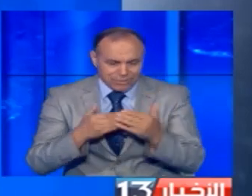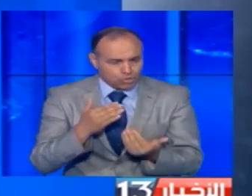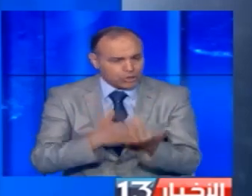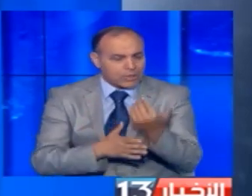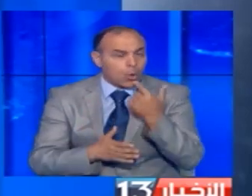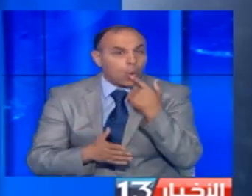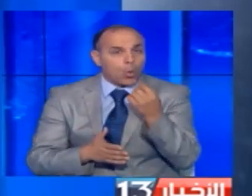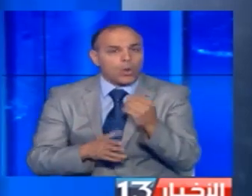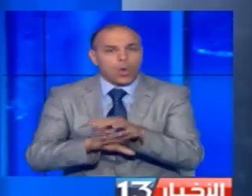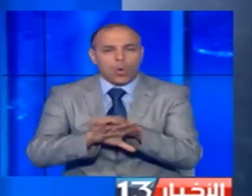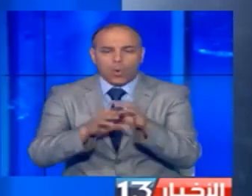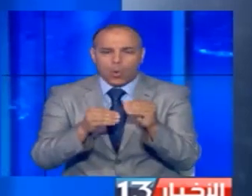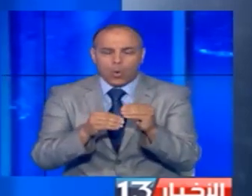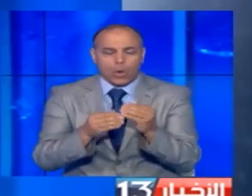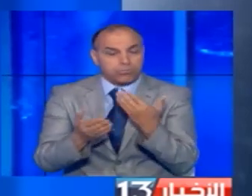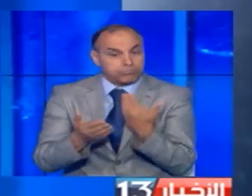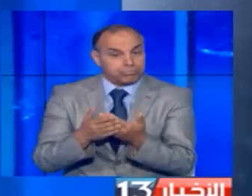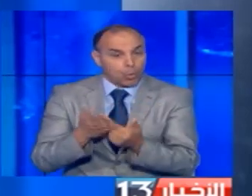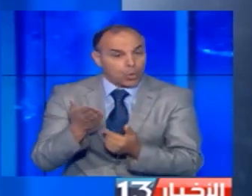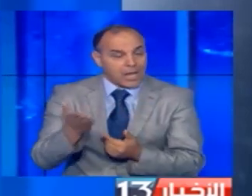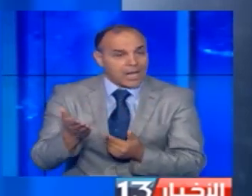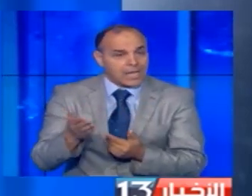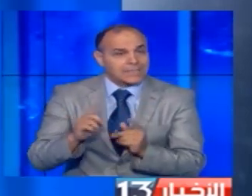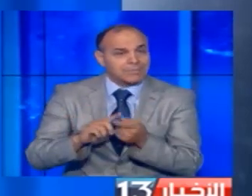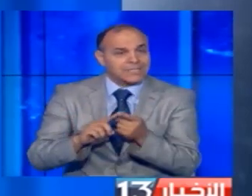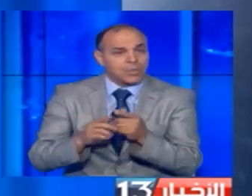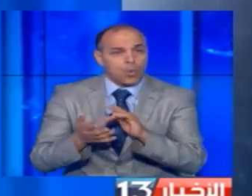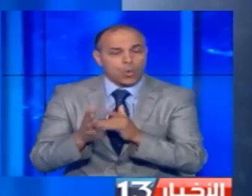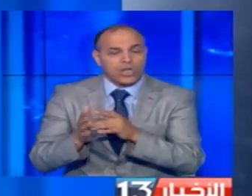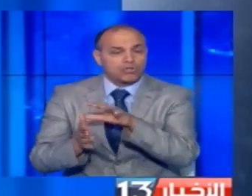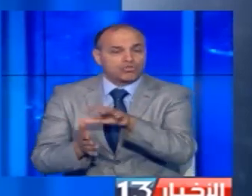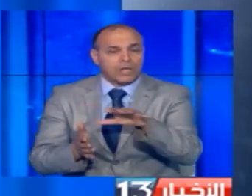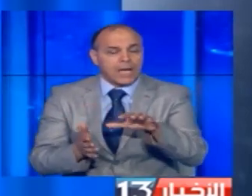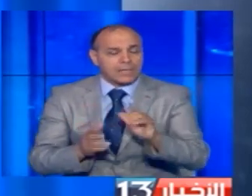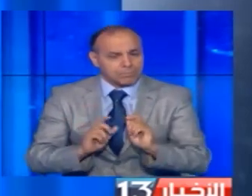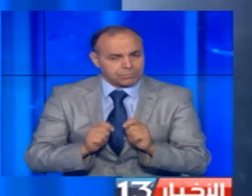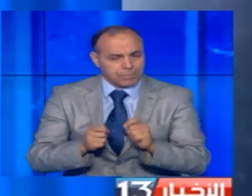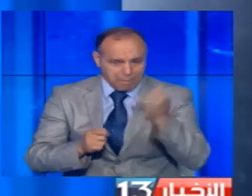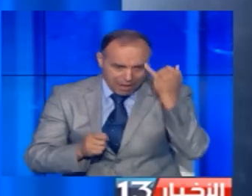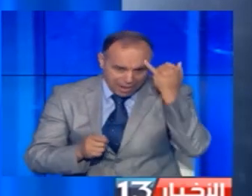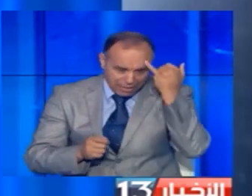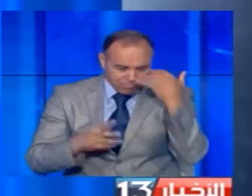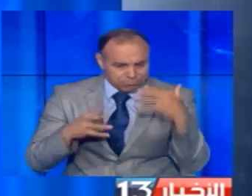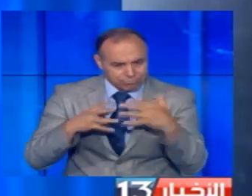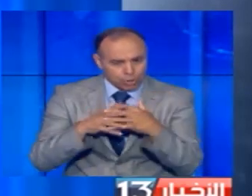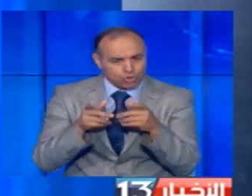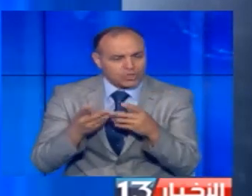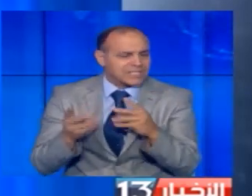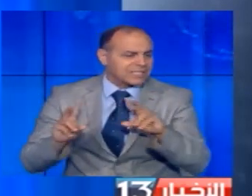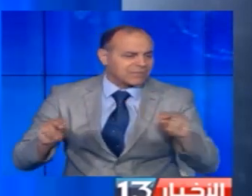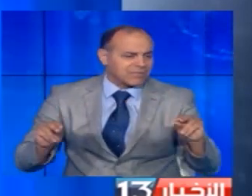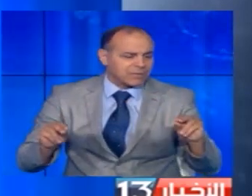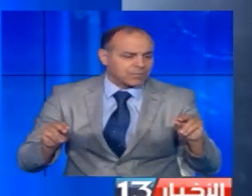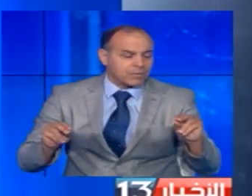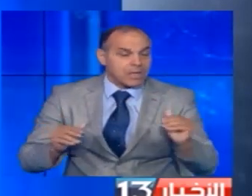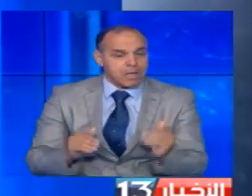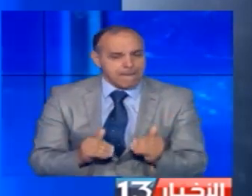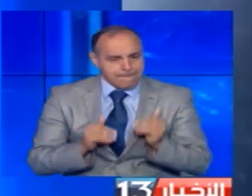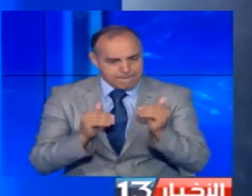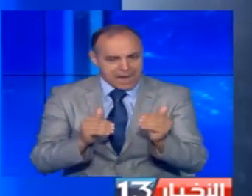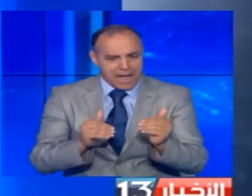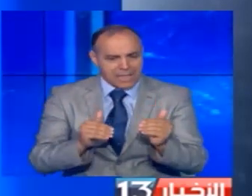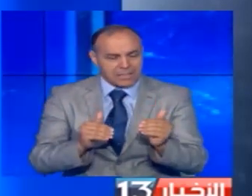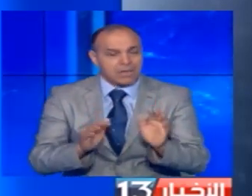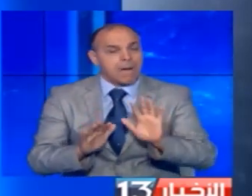وشامله تاخذ بعين الاعتبار خصوصيه كل جهه لتكريس مبدا تكافؤ الفرص ثم او